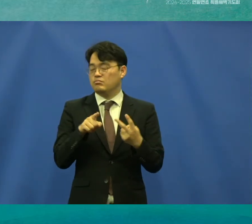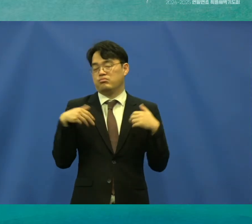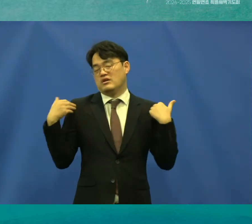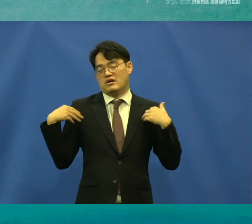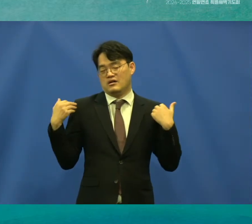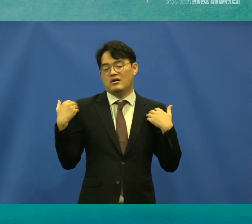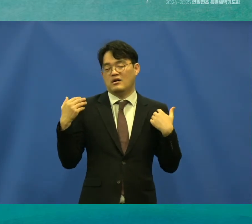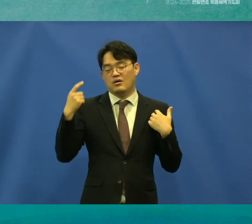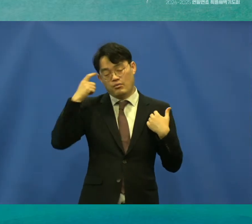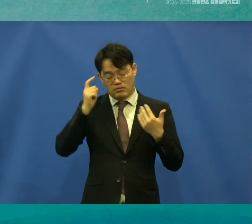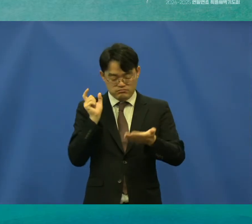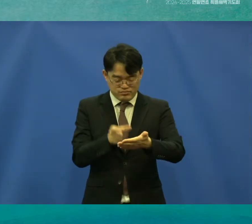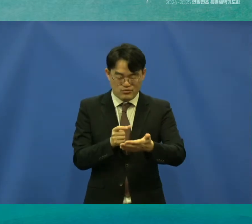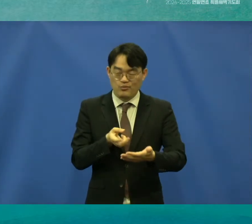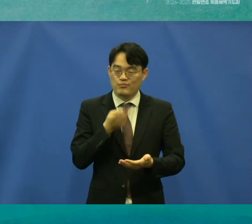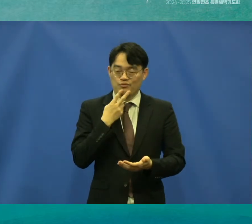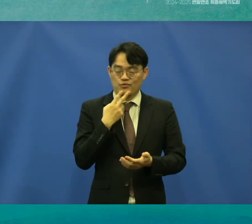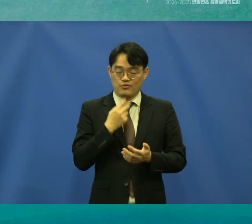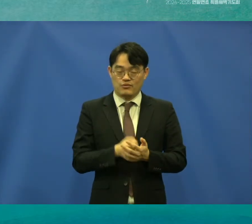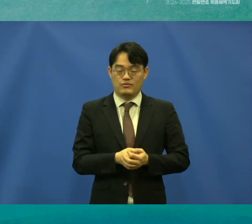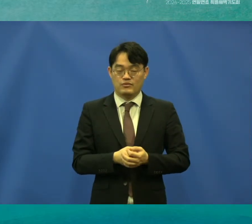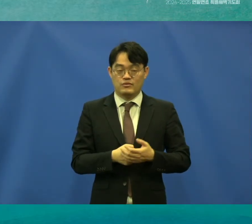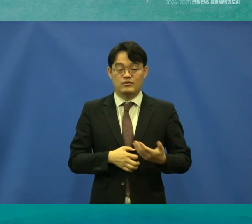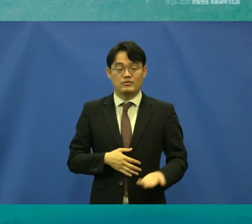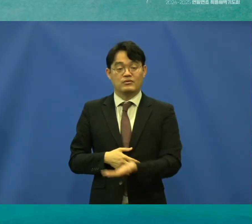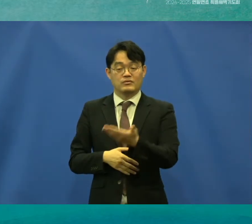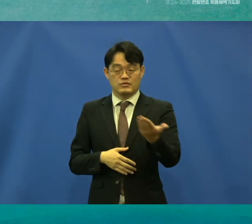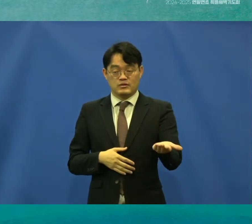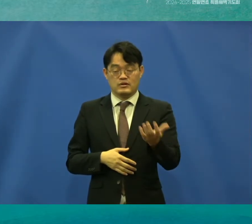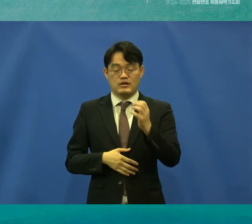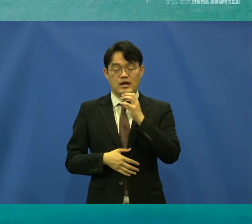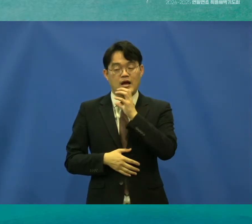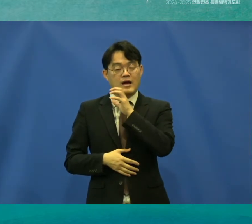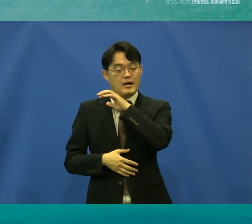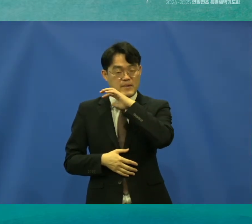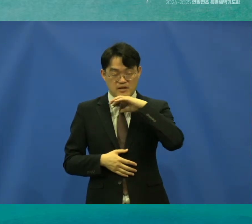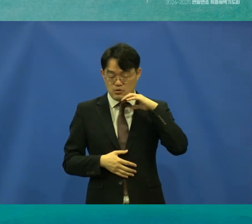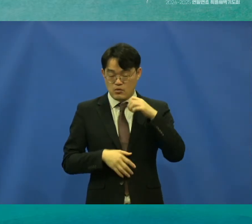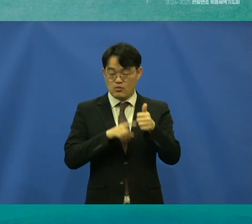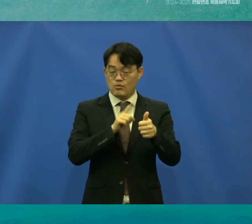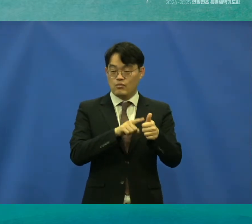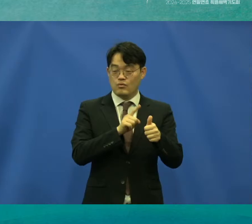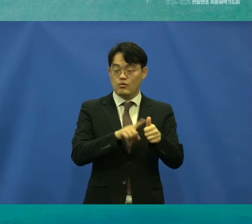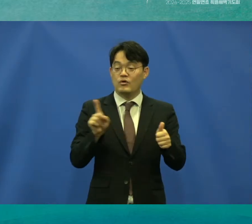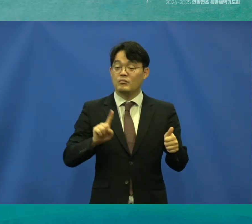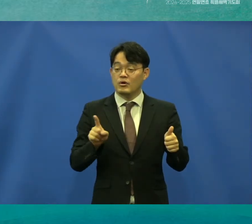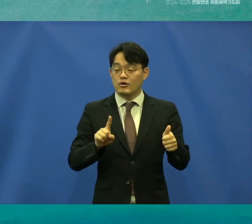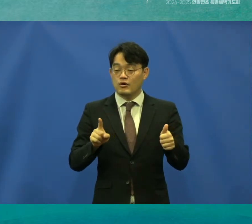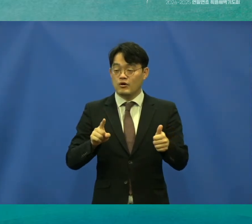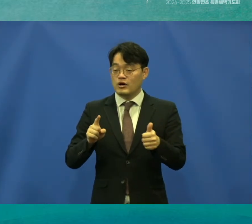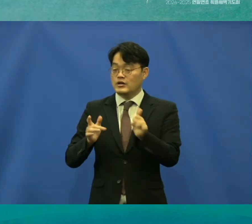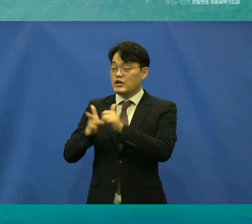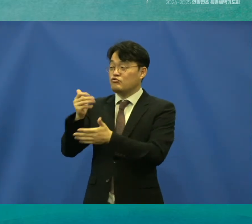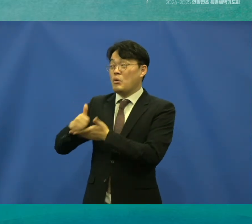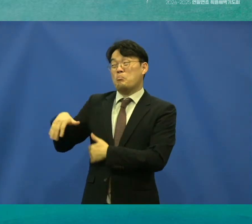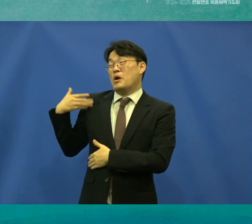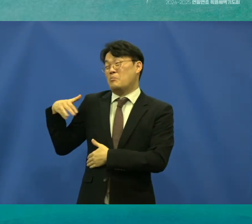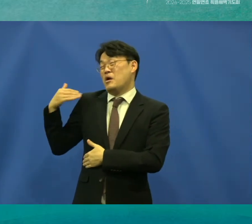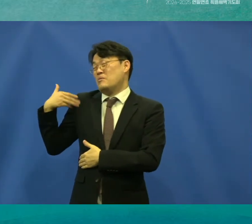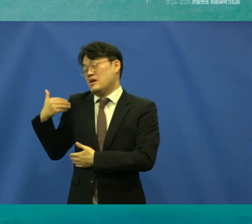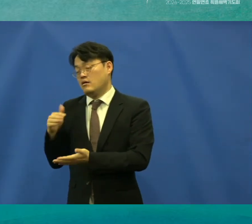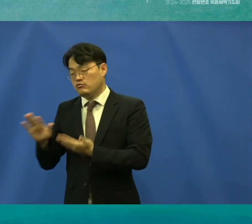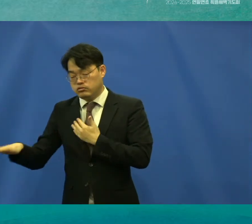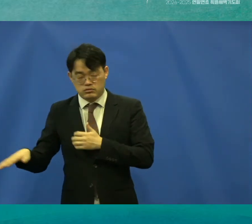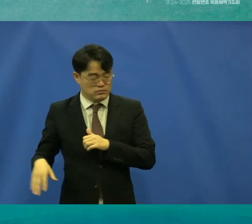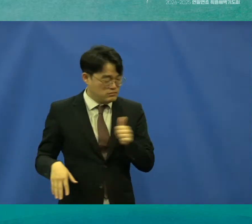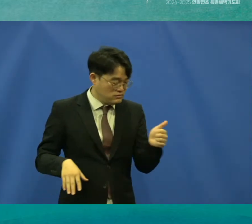자신 있게 대답하고 싶은 자신감이 없어. 한참 침묵이 흐르는 가운데 아주 작은 목소리로,